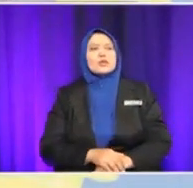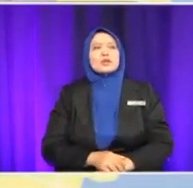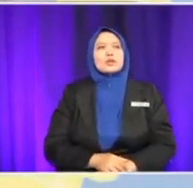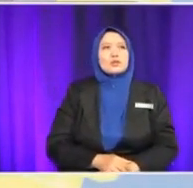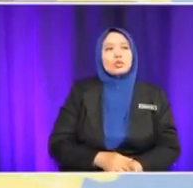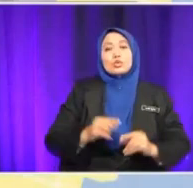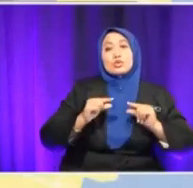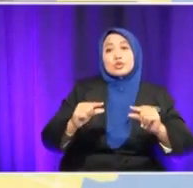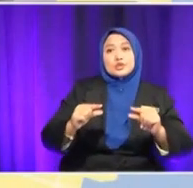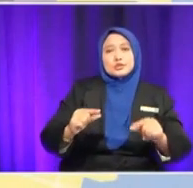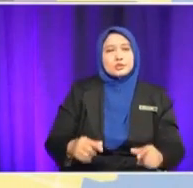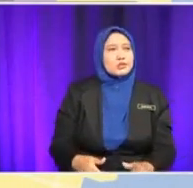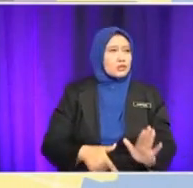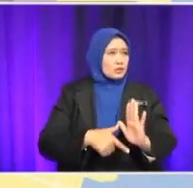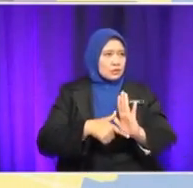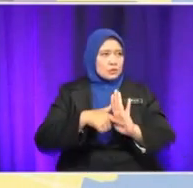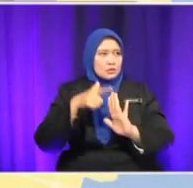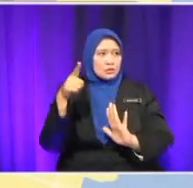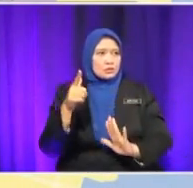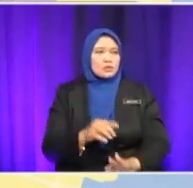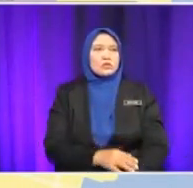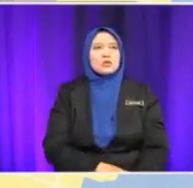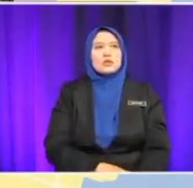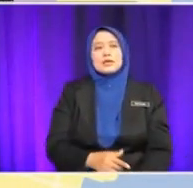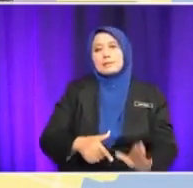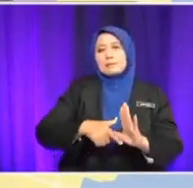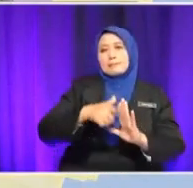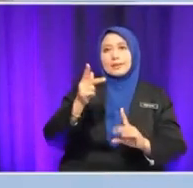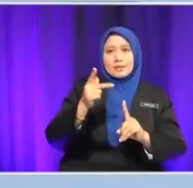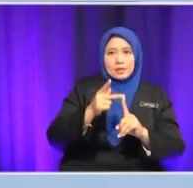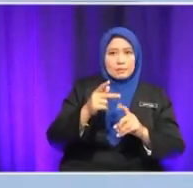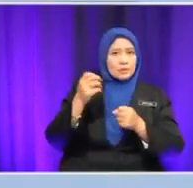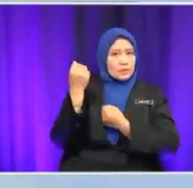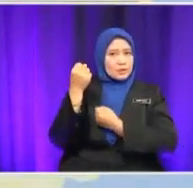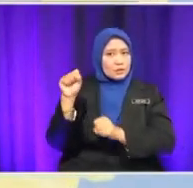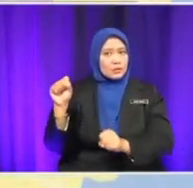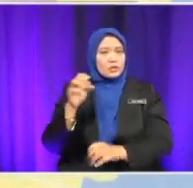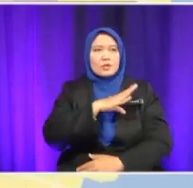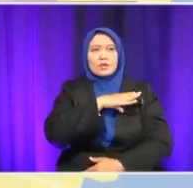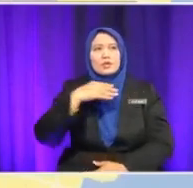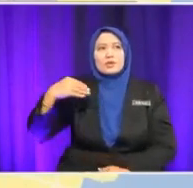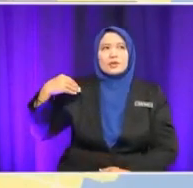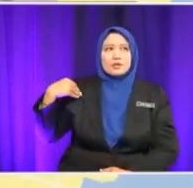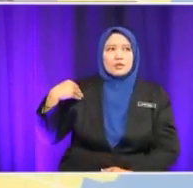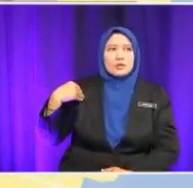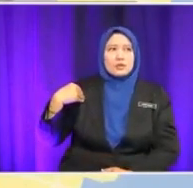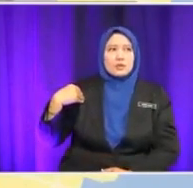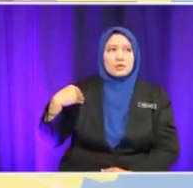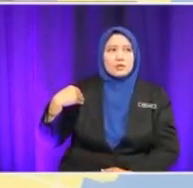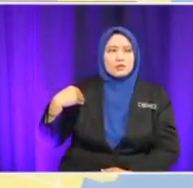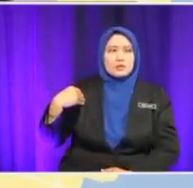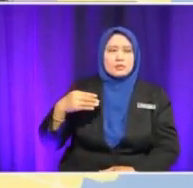pergerakan dia lebih selalunya banyak lebih pada suka dan juga dia sebenarnya